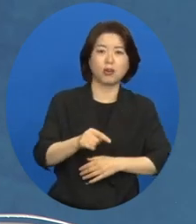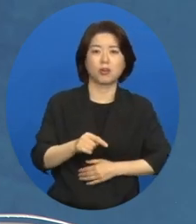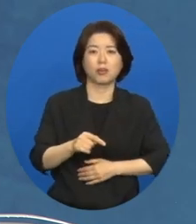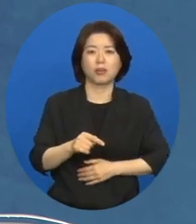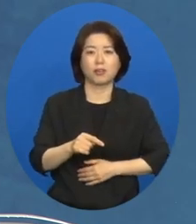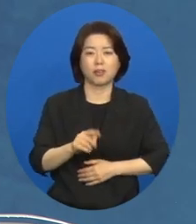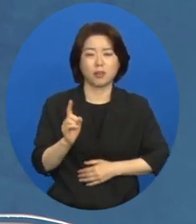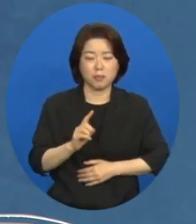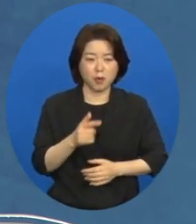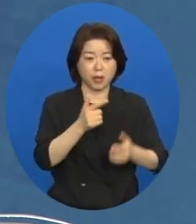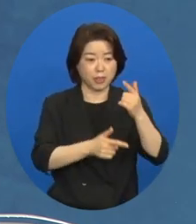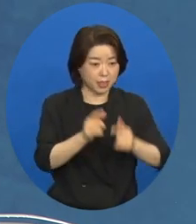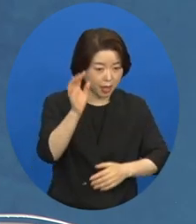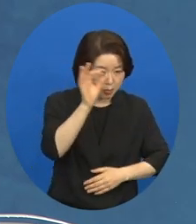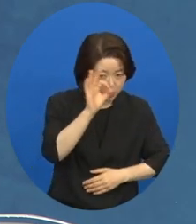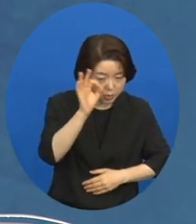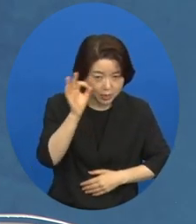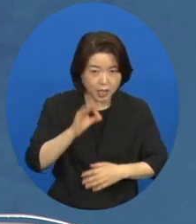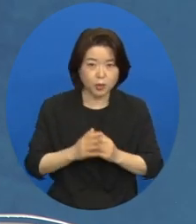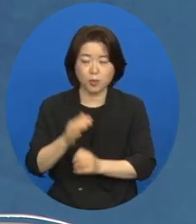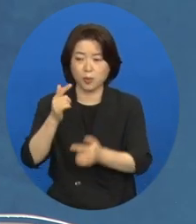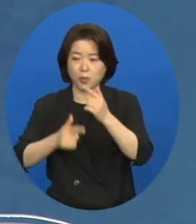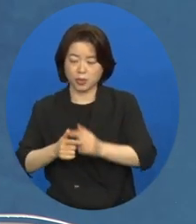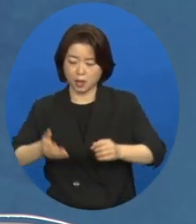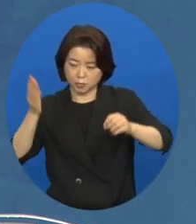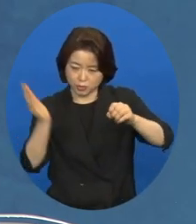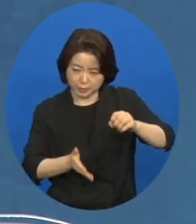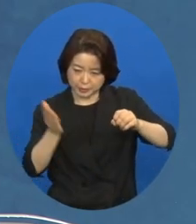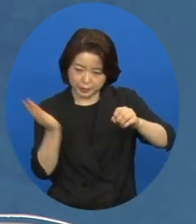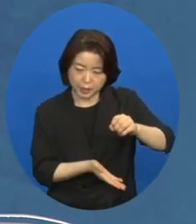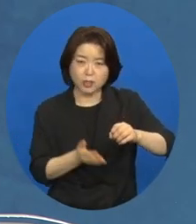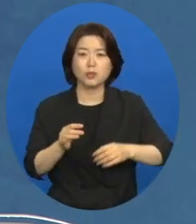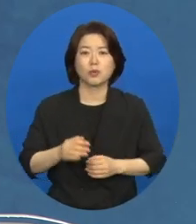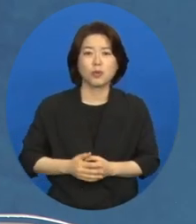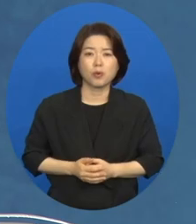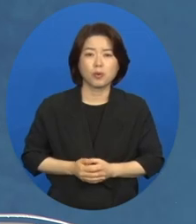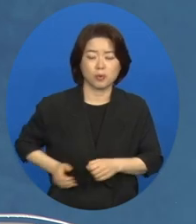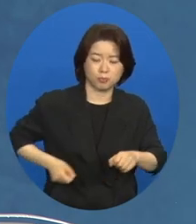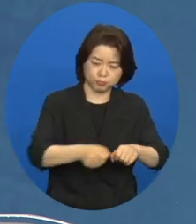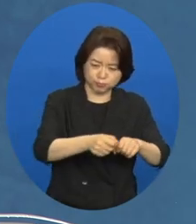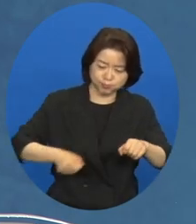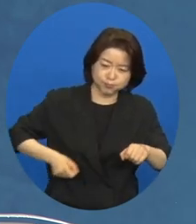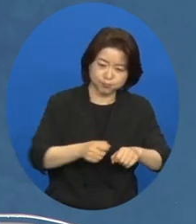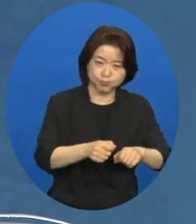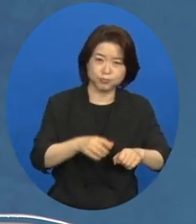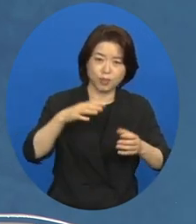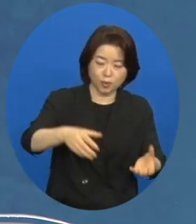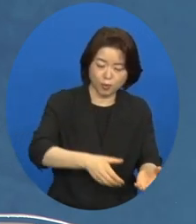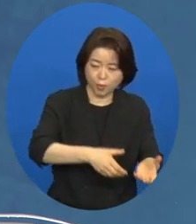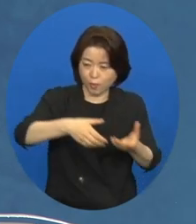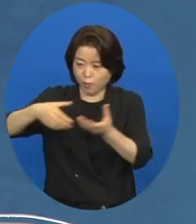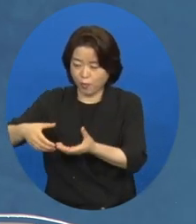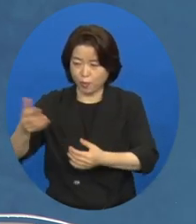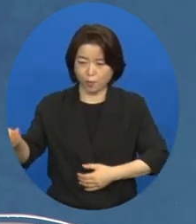나무를 찾고 나무를 자르고 그 자른 나무를